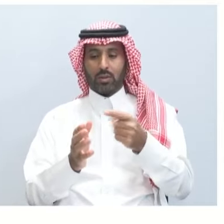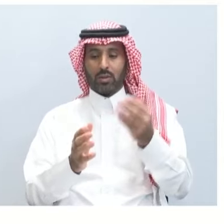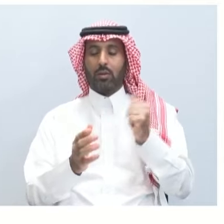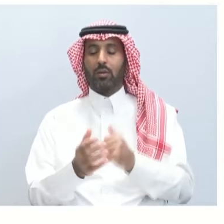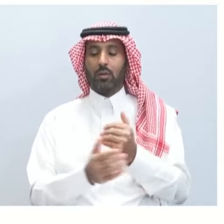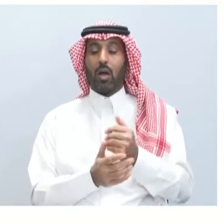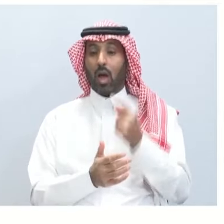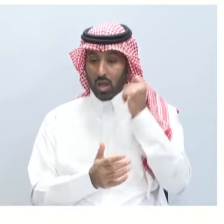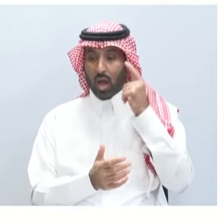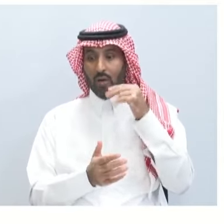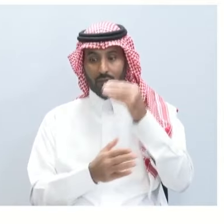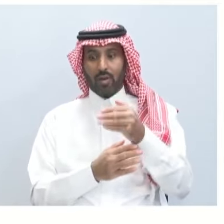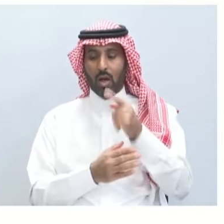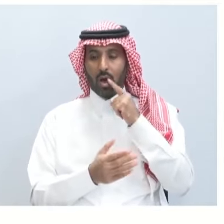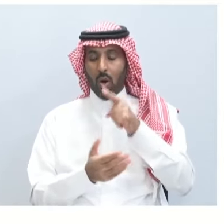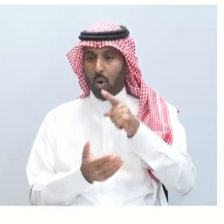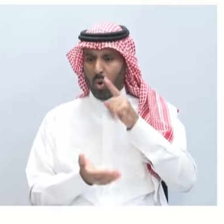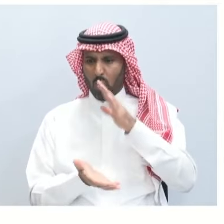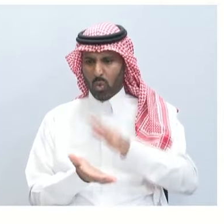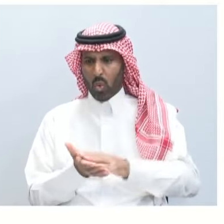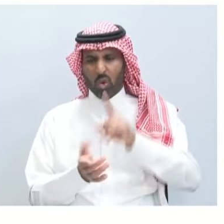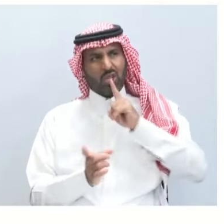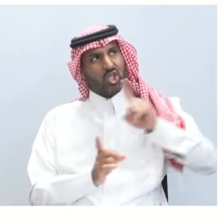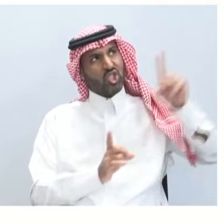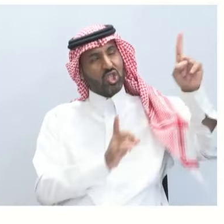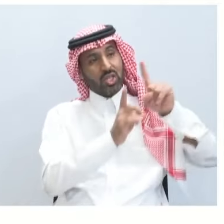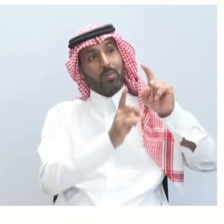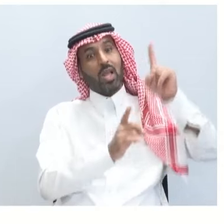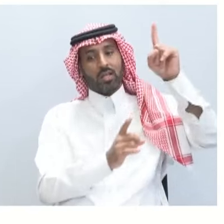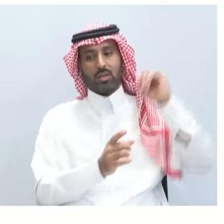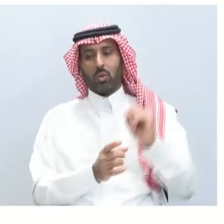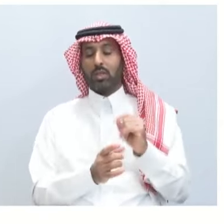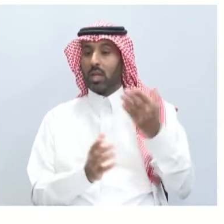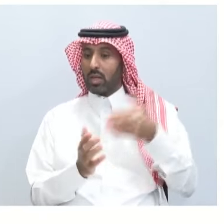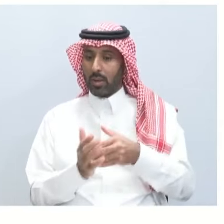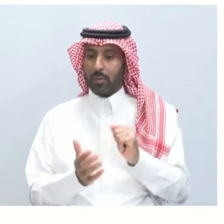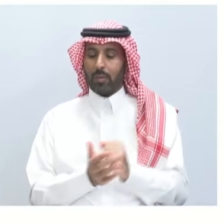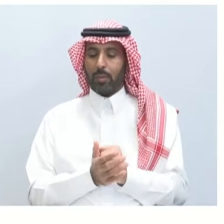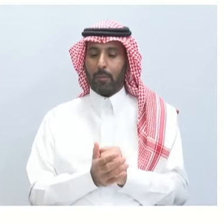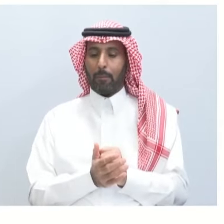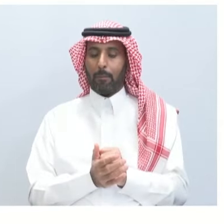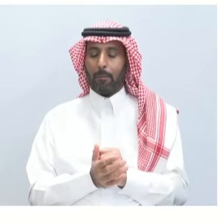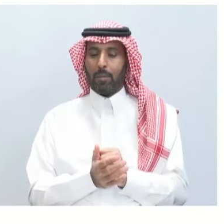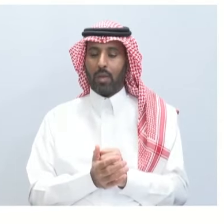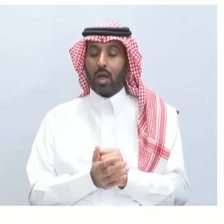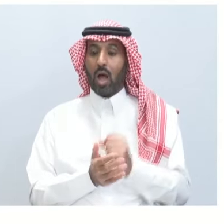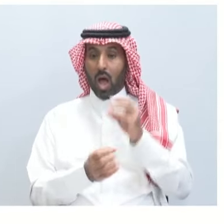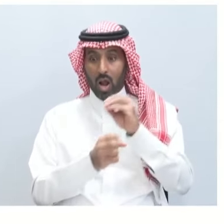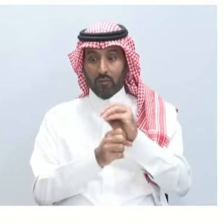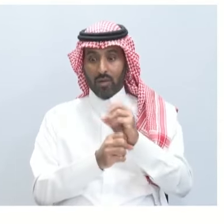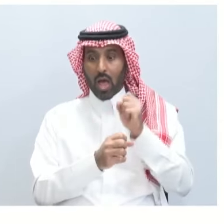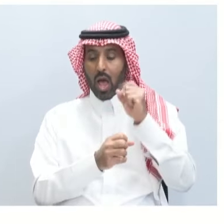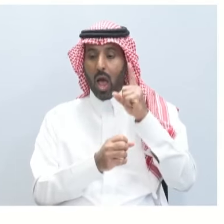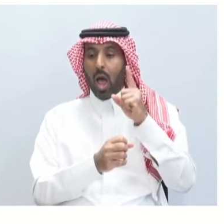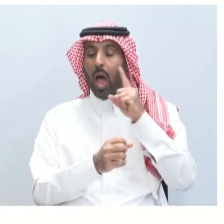باذن الله قد استشعرنا خطوره الشرك بالله جل وعلا وختمنا ذلك باننا تعرفنا على